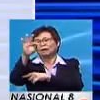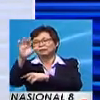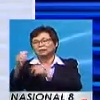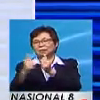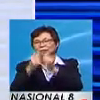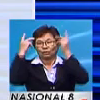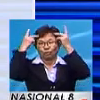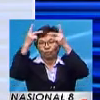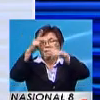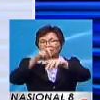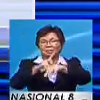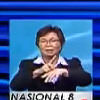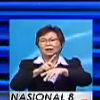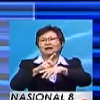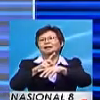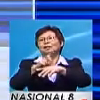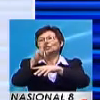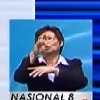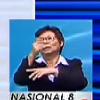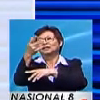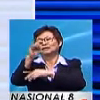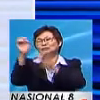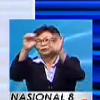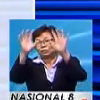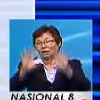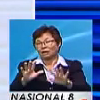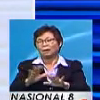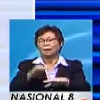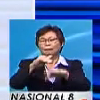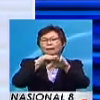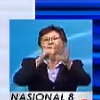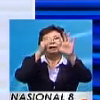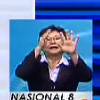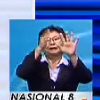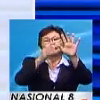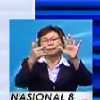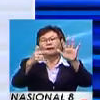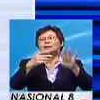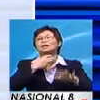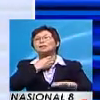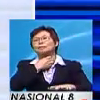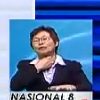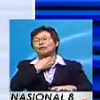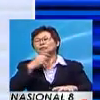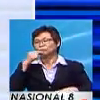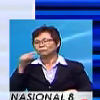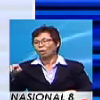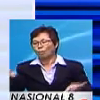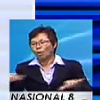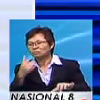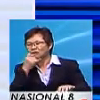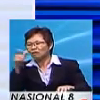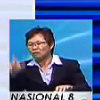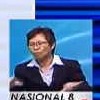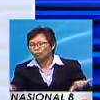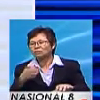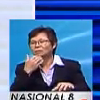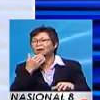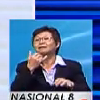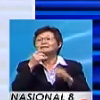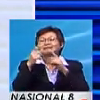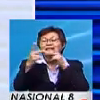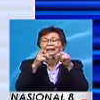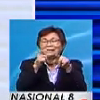Kuantan Fa di stadium uitm Shah Alam manakala pada 5 Mac lalu di Ipoh zulhamizan juga didapati bers tah mengeluarkan kata-kata